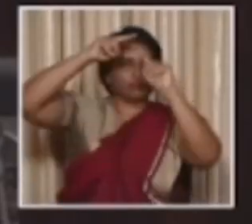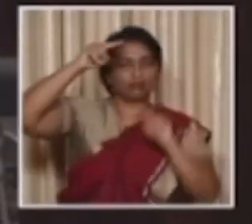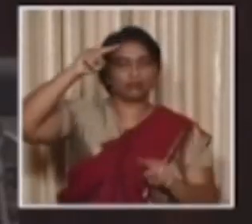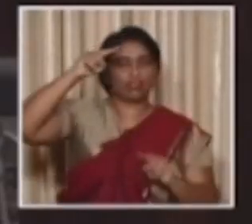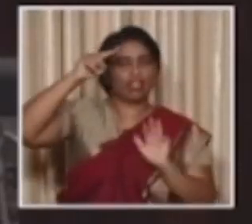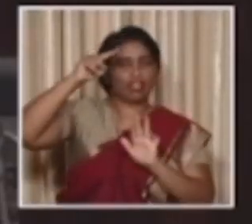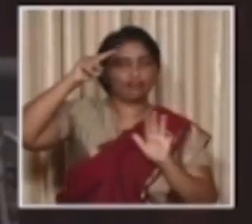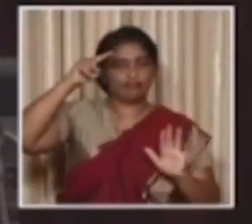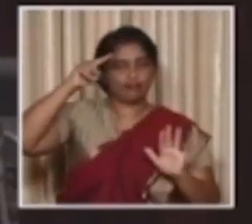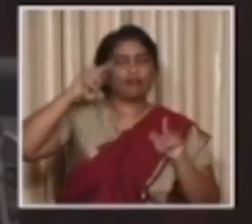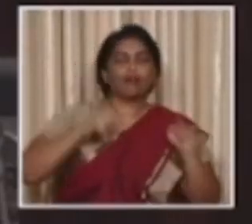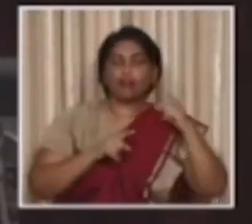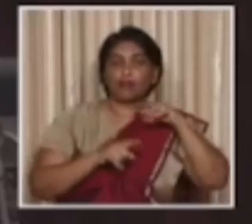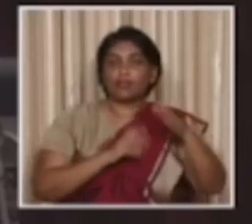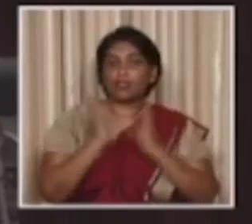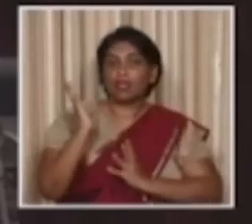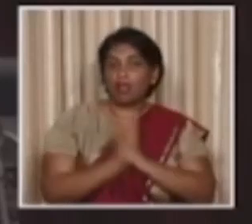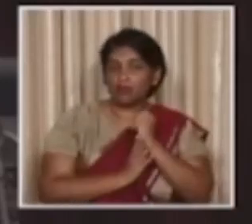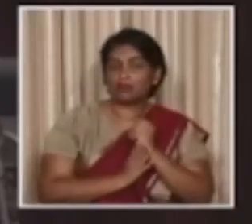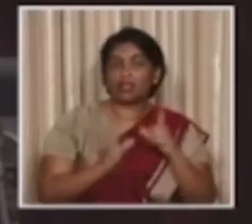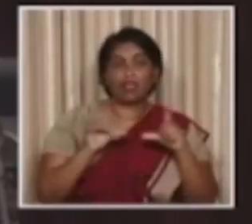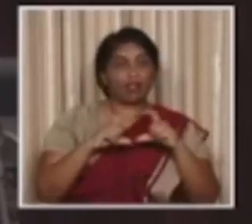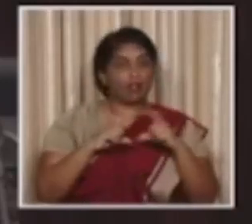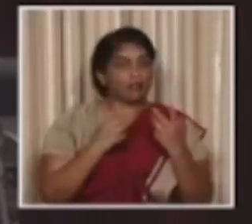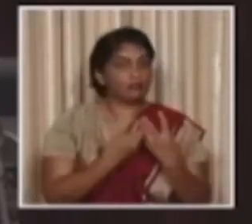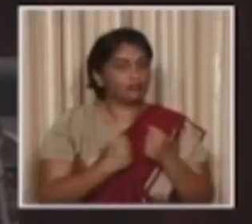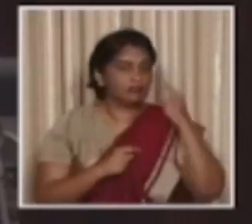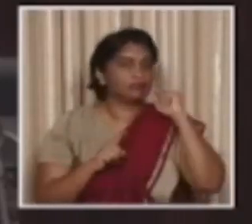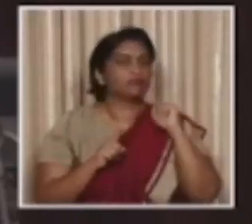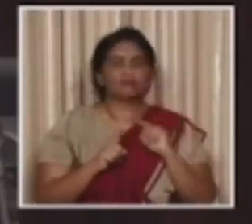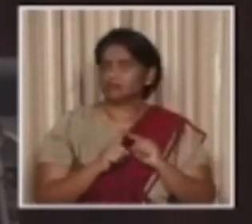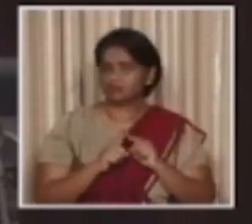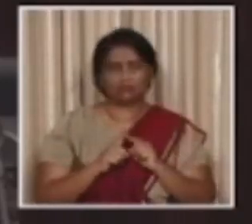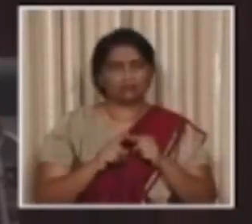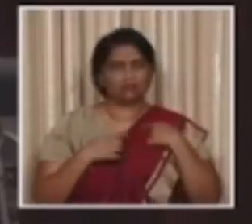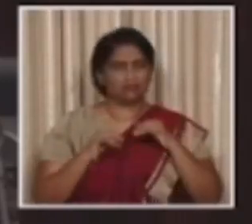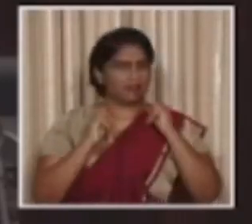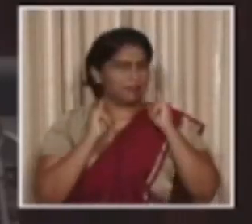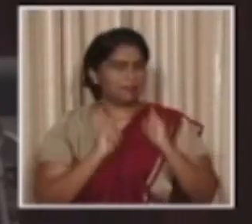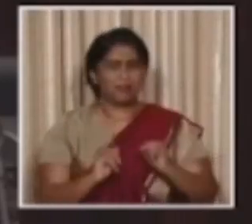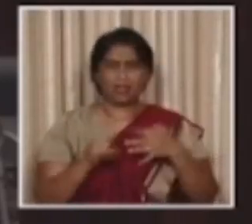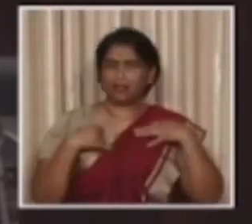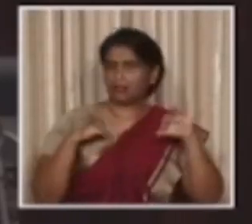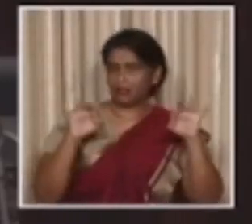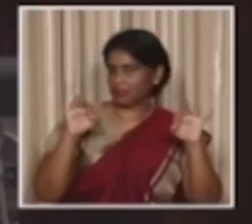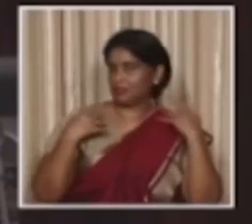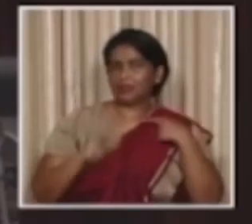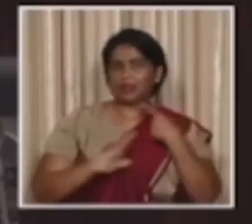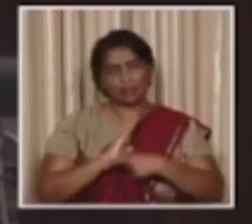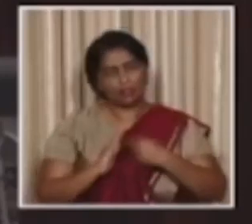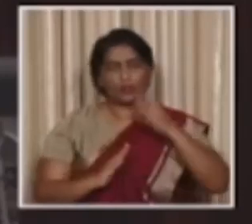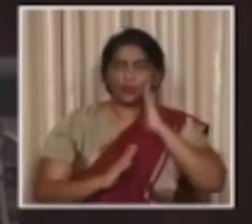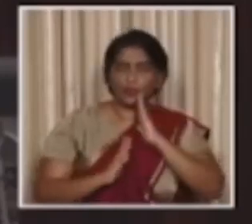ස්ථානයේ ඉන්නේ. විශේෂයෙන්ම ඉඩම් අයිති පිළිබඳ බලපත්‍ර ලබා ගැනීම කියන කාරණාව ඉතාමත්ම දුර්වල මට්ටමක තියෙන්නේ. දේශීය සහ